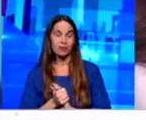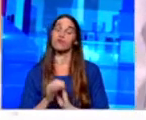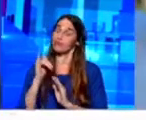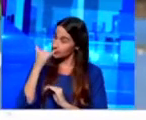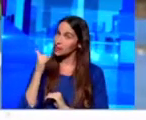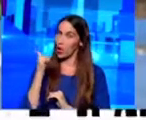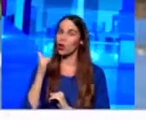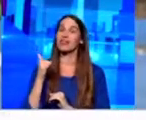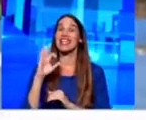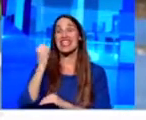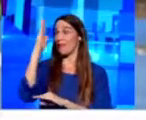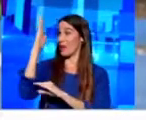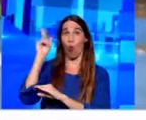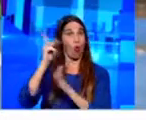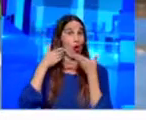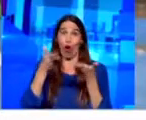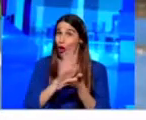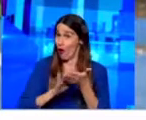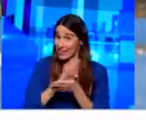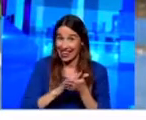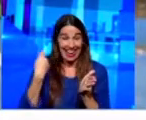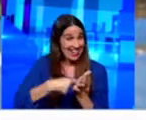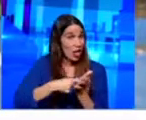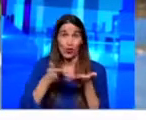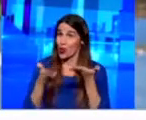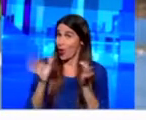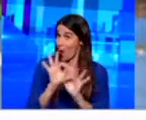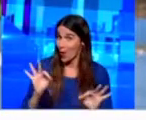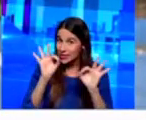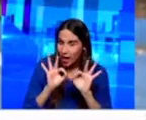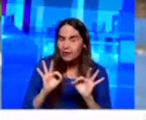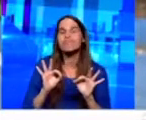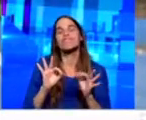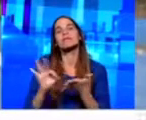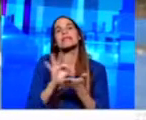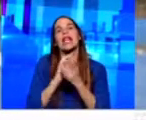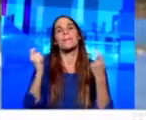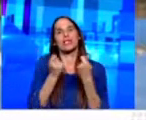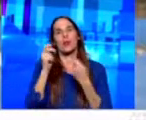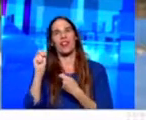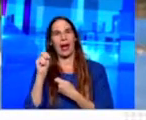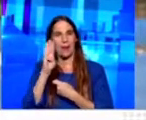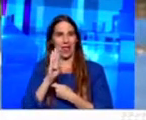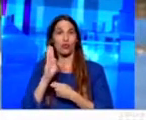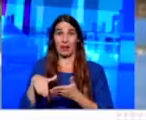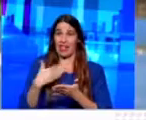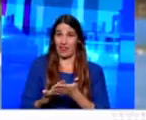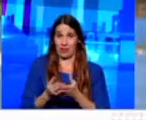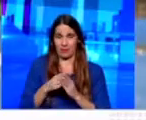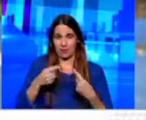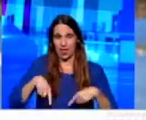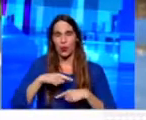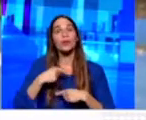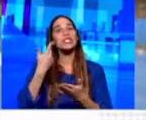נכון, אם התמרור עצמו לא עוזר והכנס לא עוזר, אז משרד הפרסום שלנו, ליאו ברנט, שמתנדב אצלנו, הציע